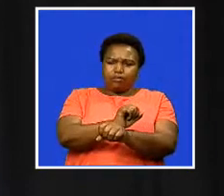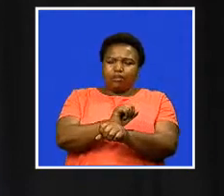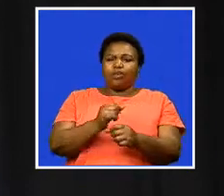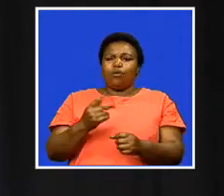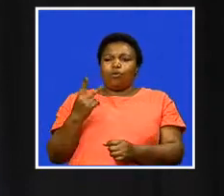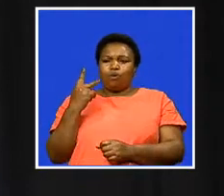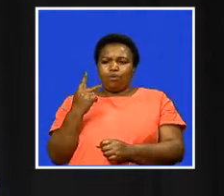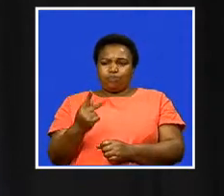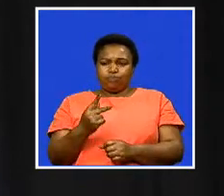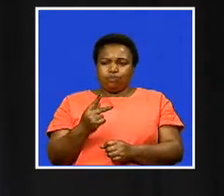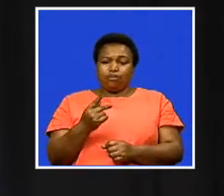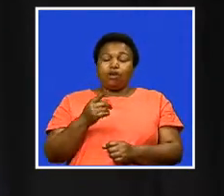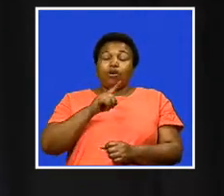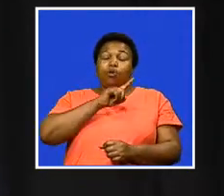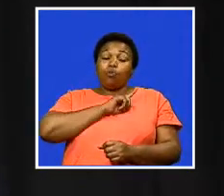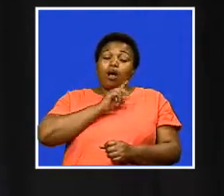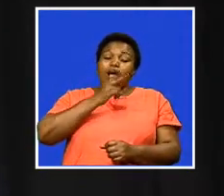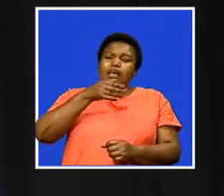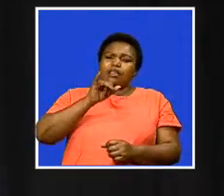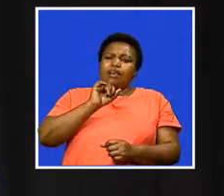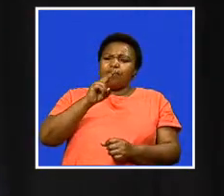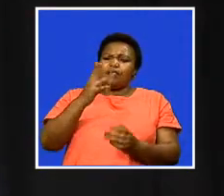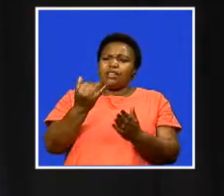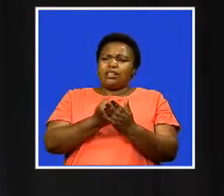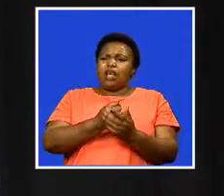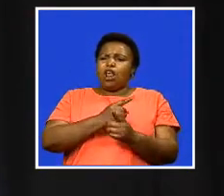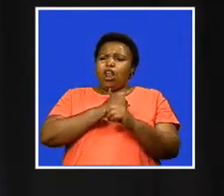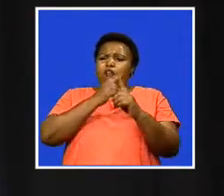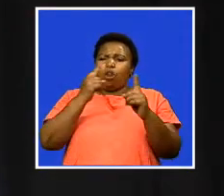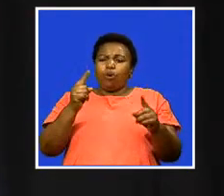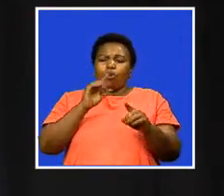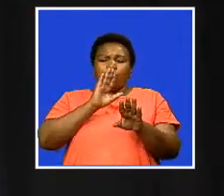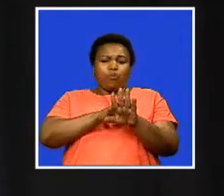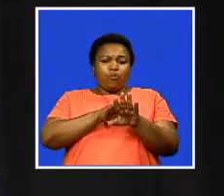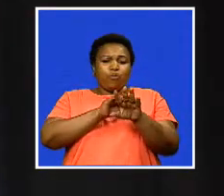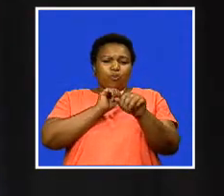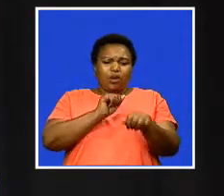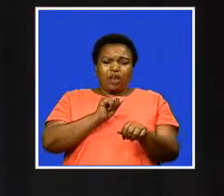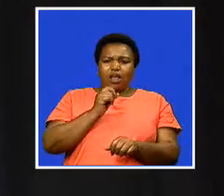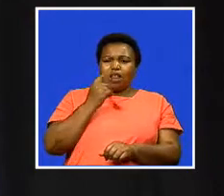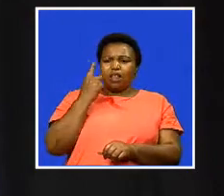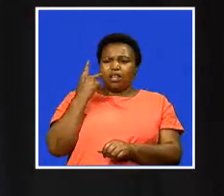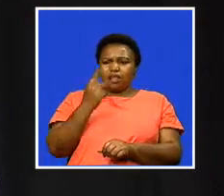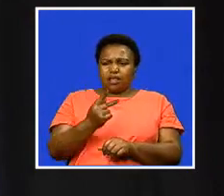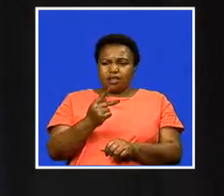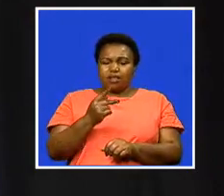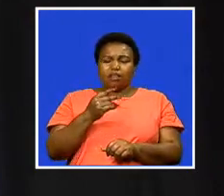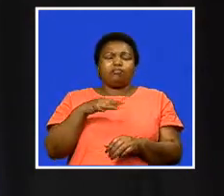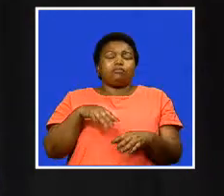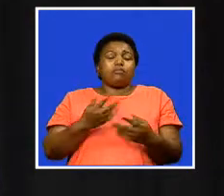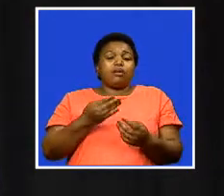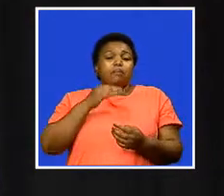lokuthi HIV sasesikhasilisise kangaka kude le vaccine kuthi ngeke ukuthi kube nebehavior